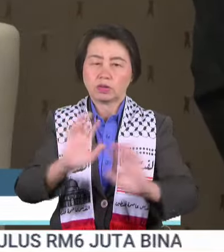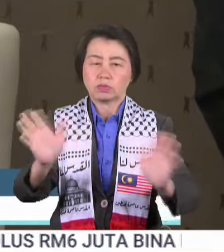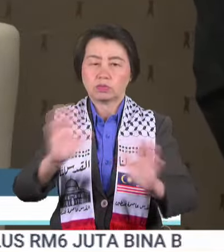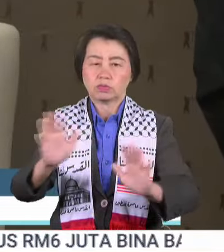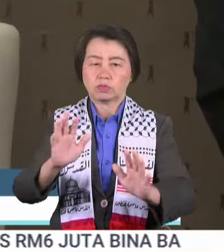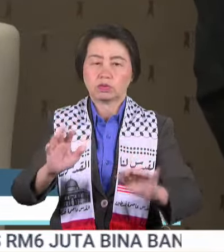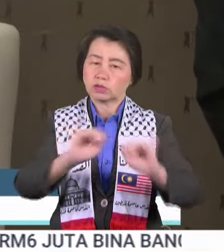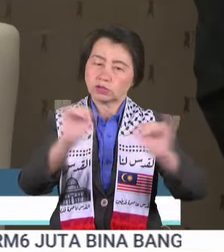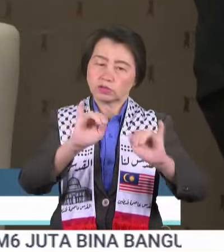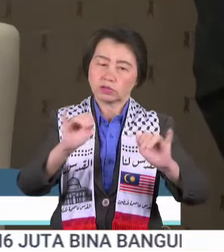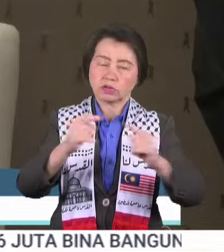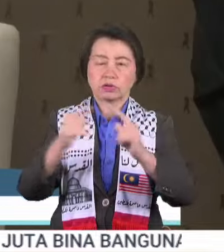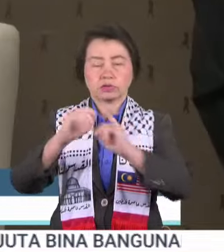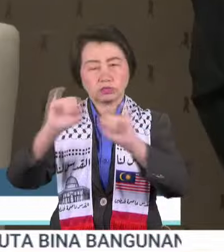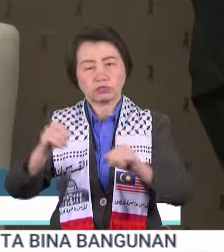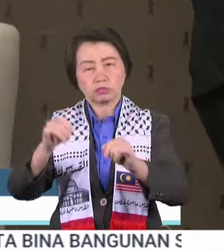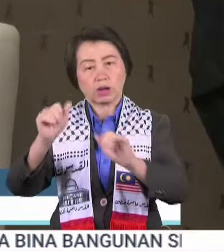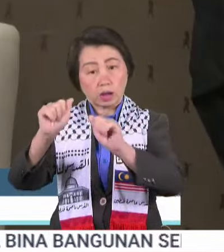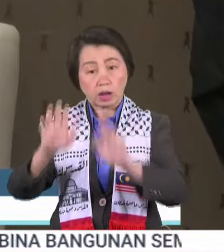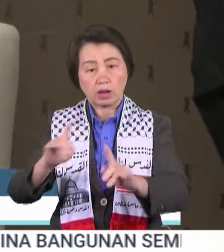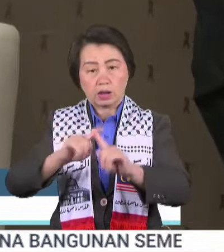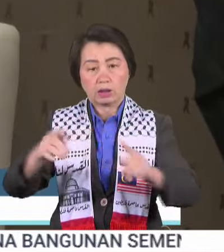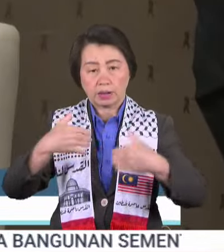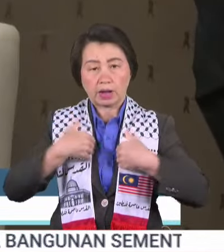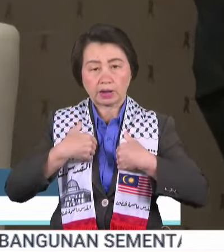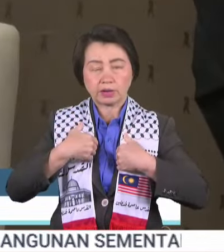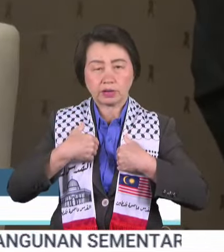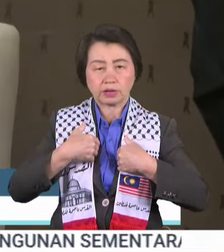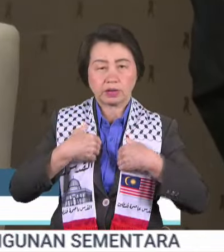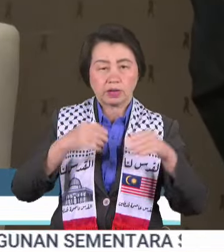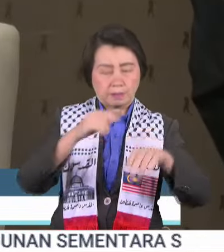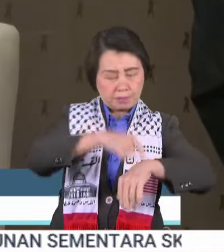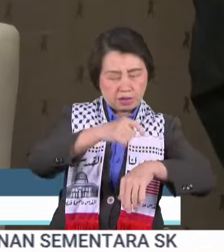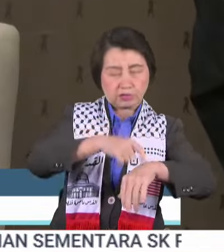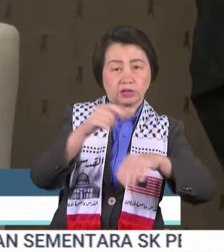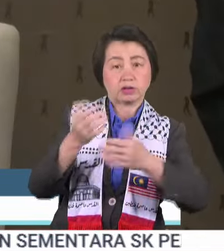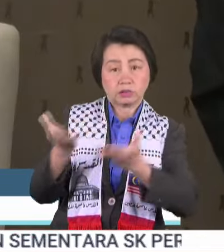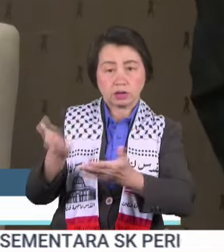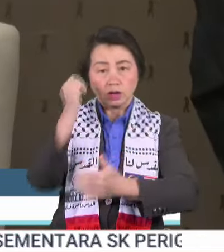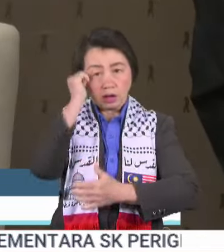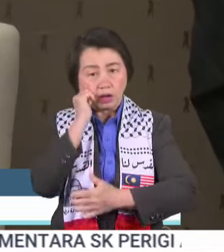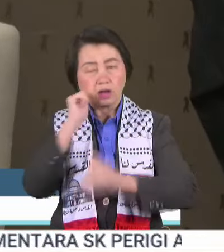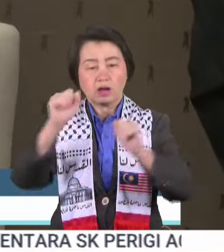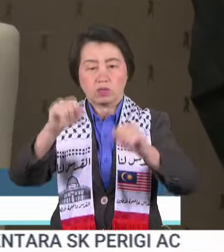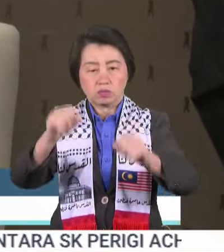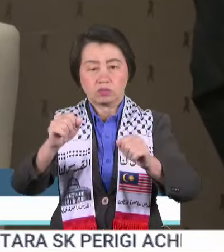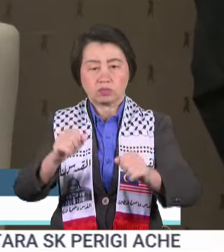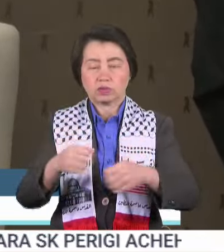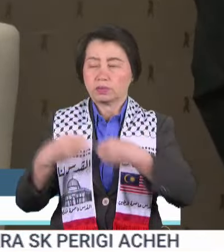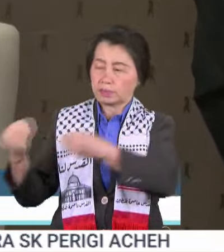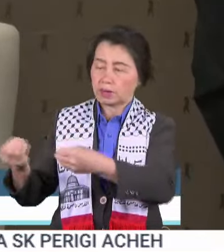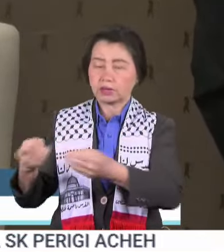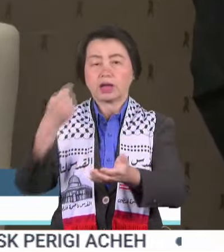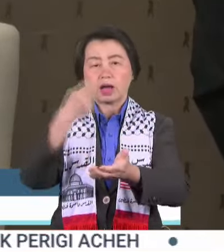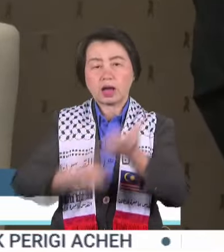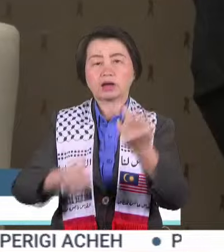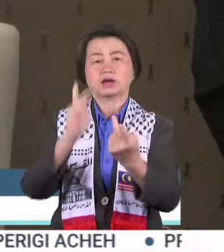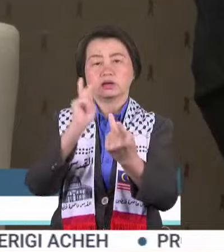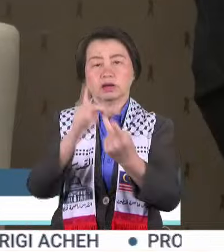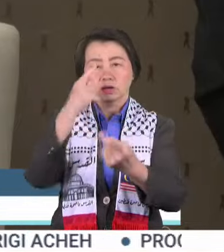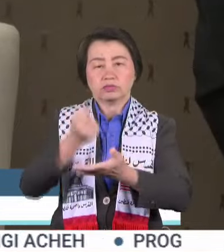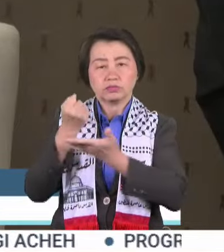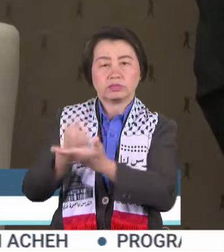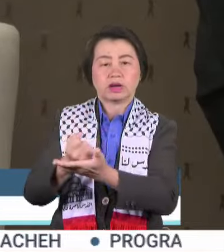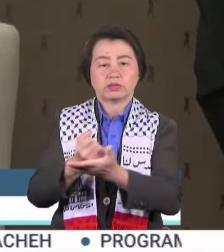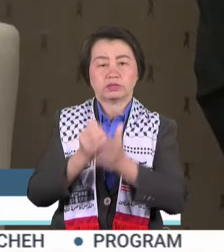hingga Jumaat Ahad, tetapi ada slot-slot yang mereka boleh offer harga yang lebih berpatutan untuk